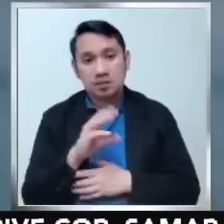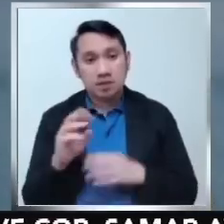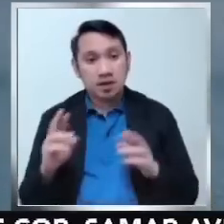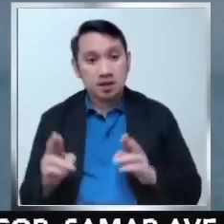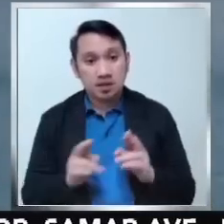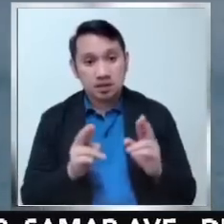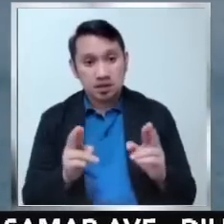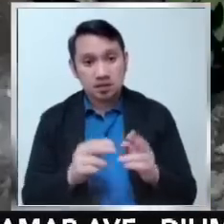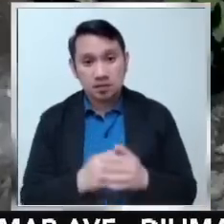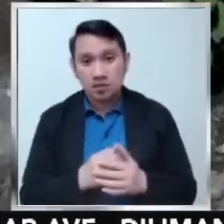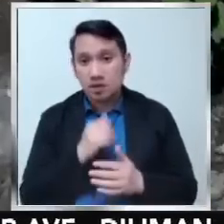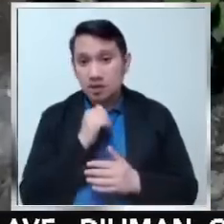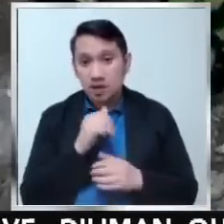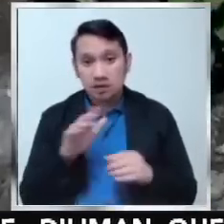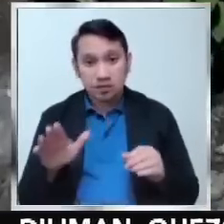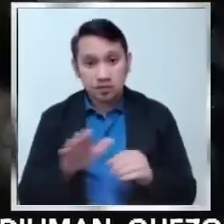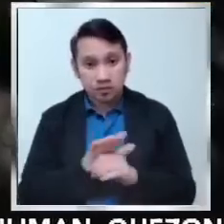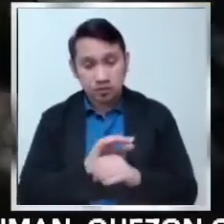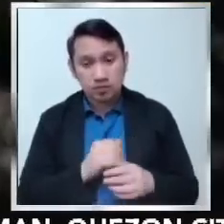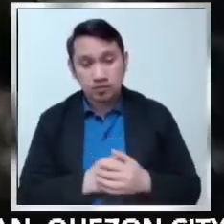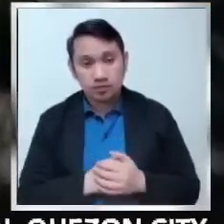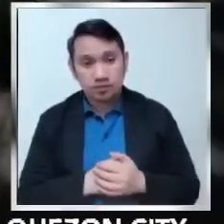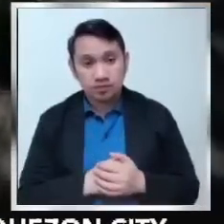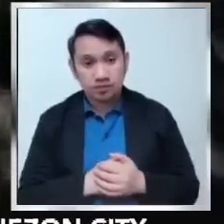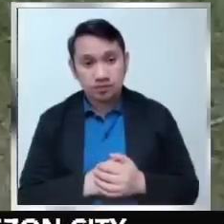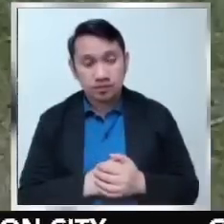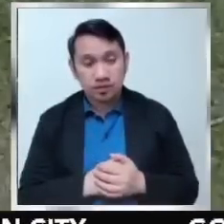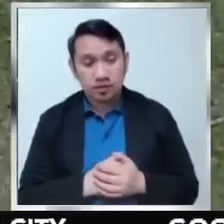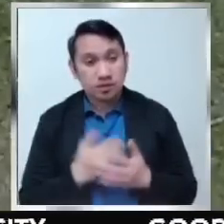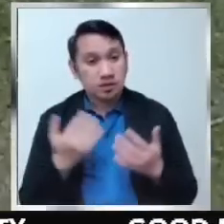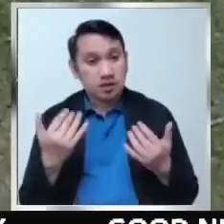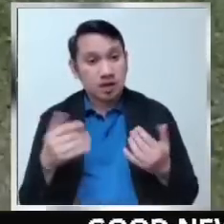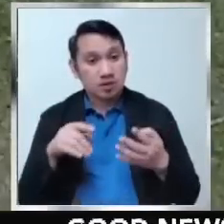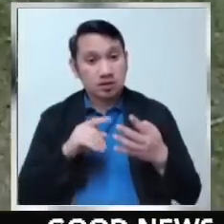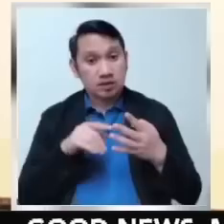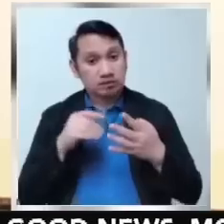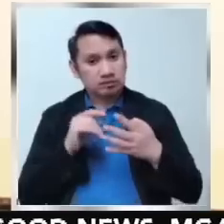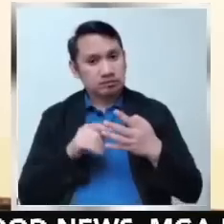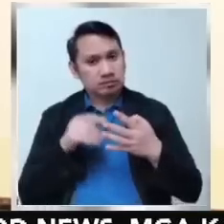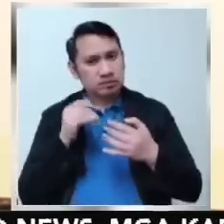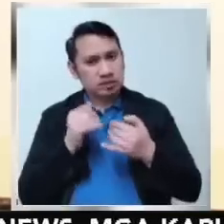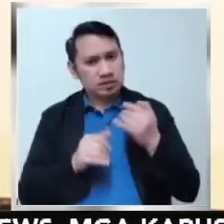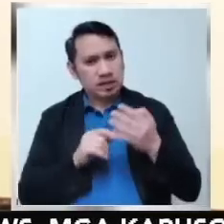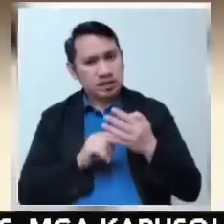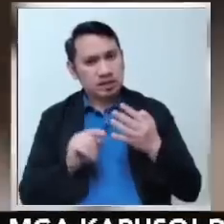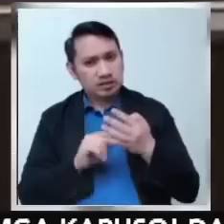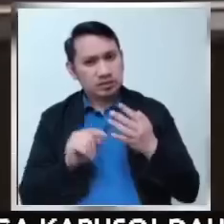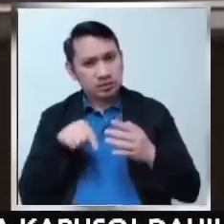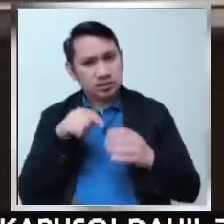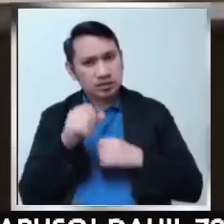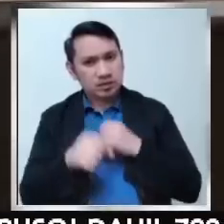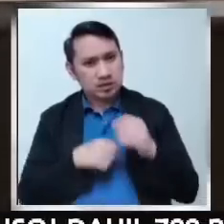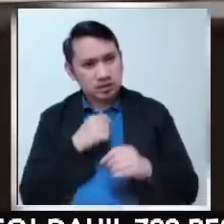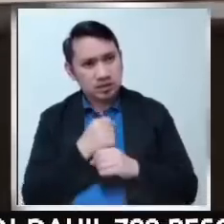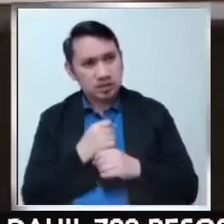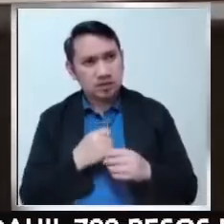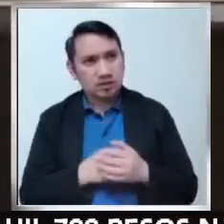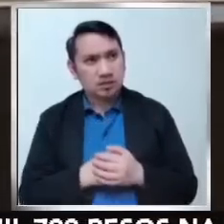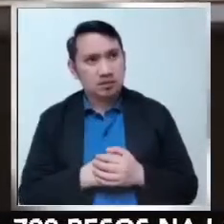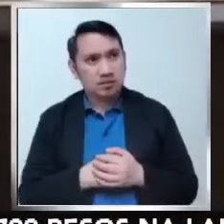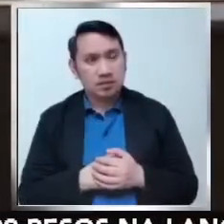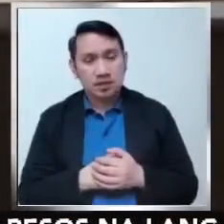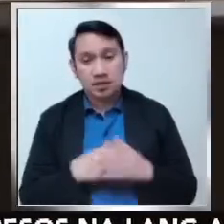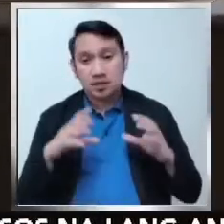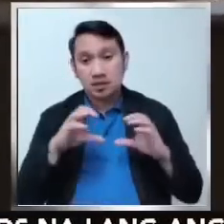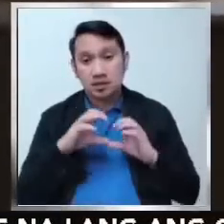ganong kapuno pagdating ng last quarter nitong taon at saka first quarter ng 2024. Para sa GMA